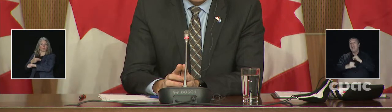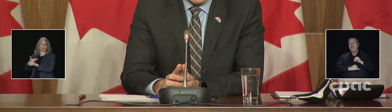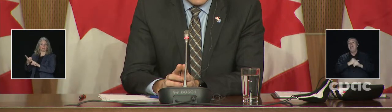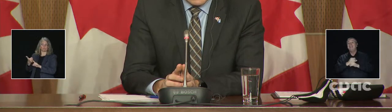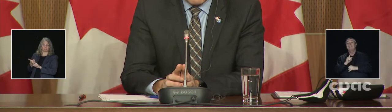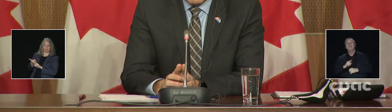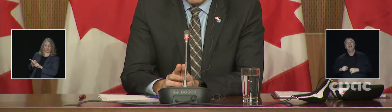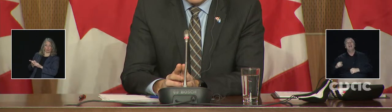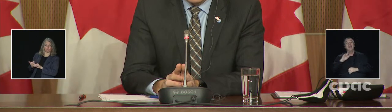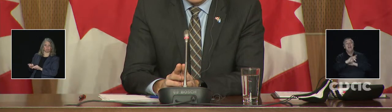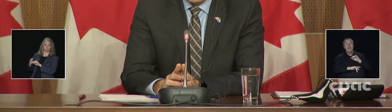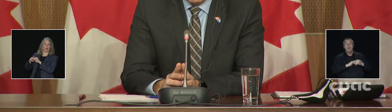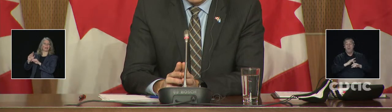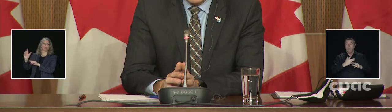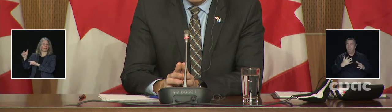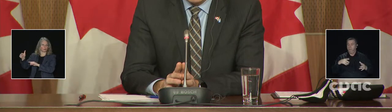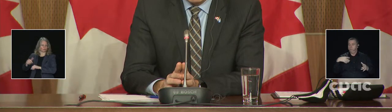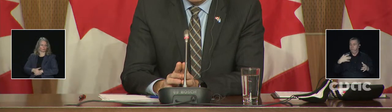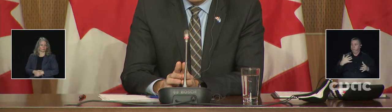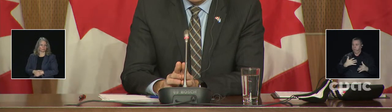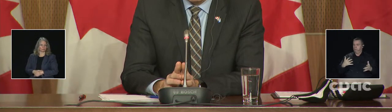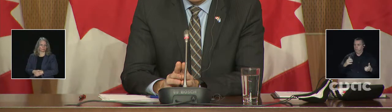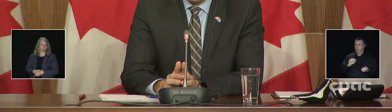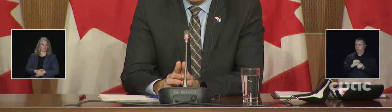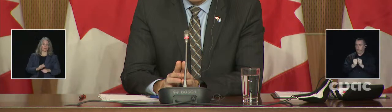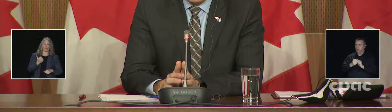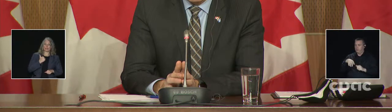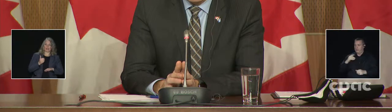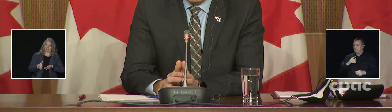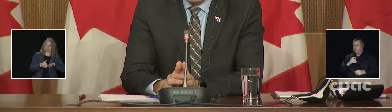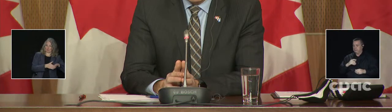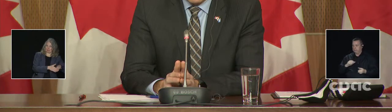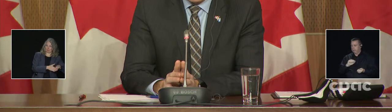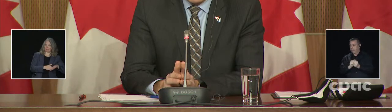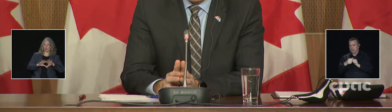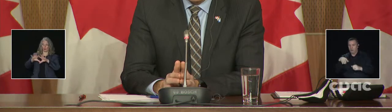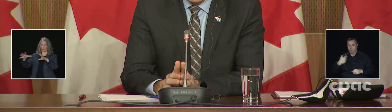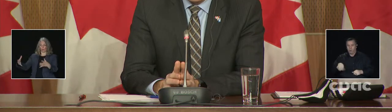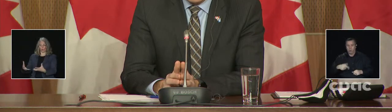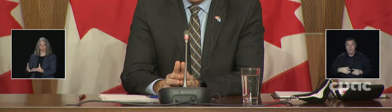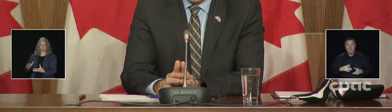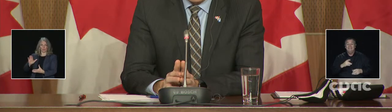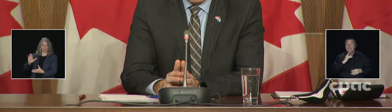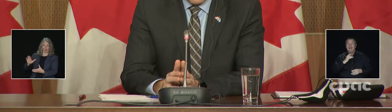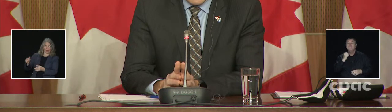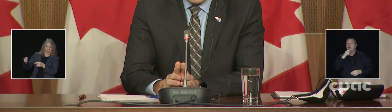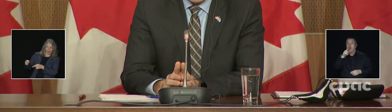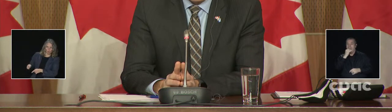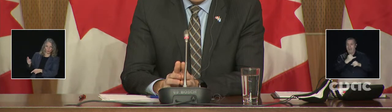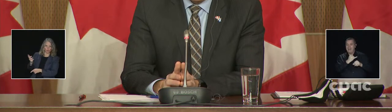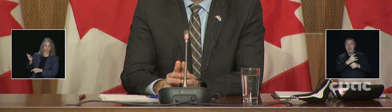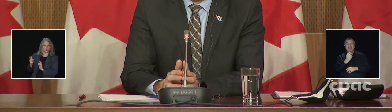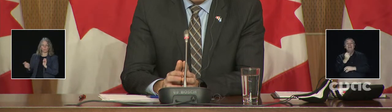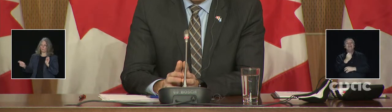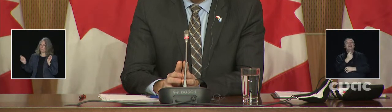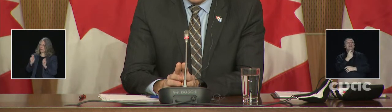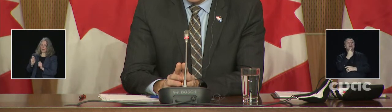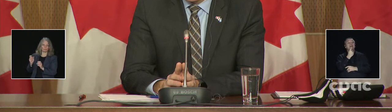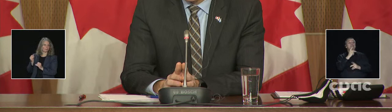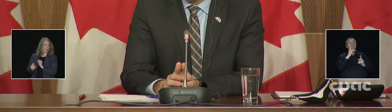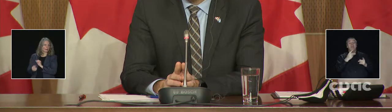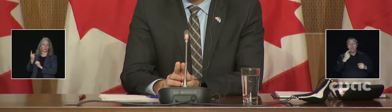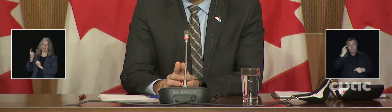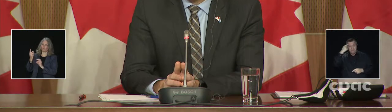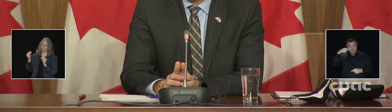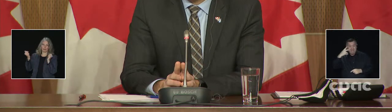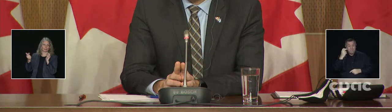évolue très rapidement. Et c'est ça que mon message principal aujourd'hui, c'est plus sur la situation internationale. Les voyageurs, les gens qui pensent